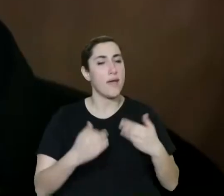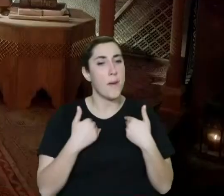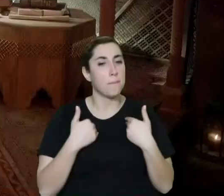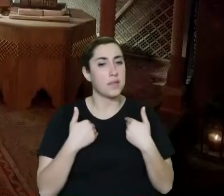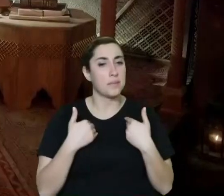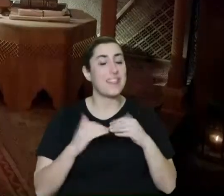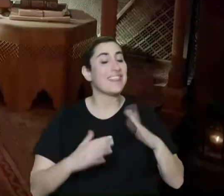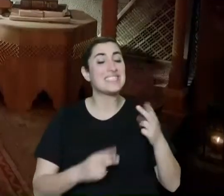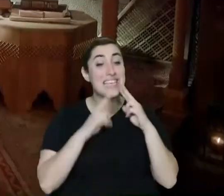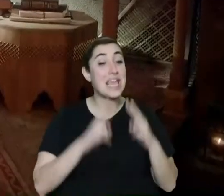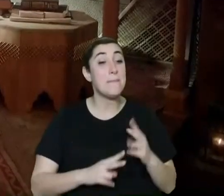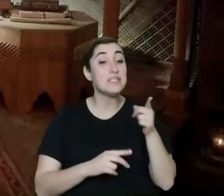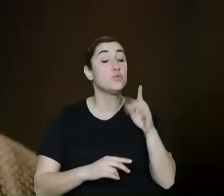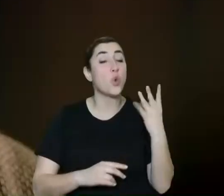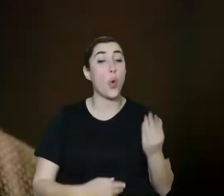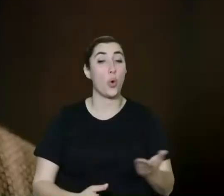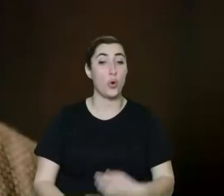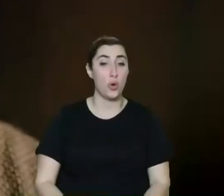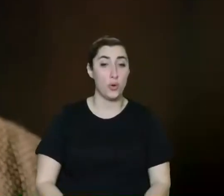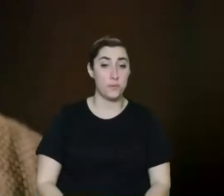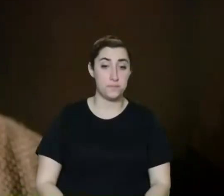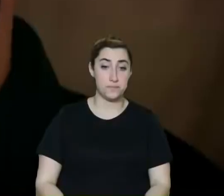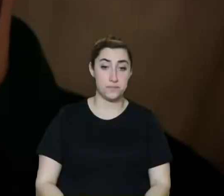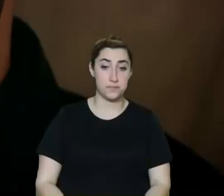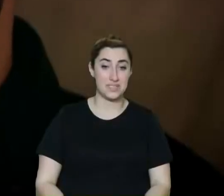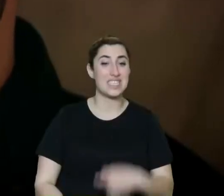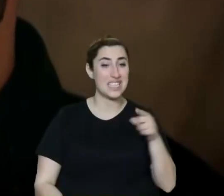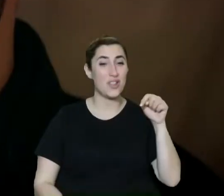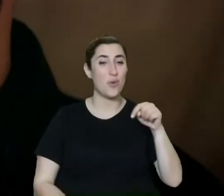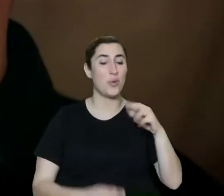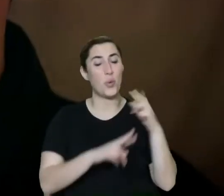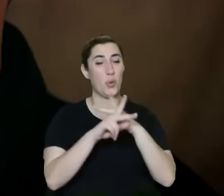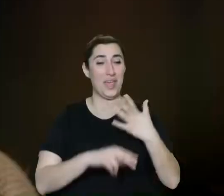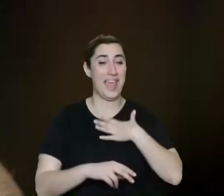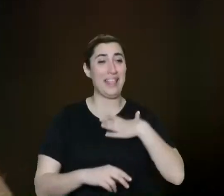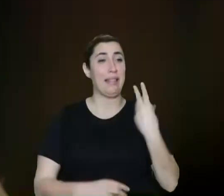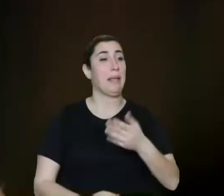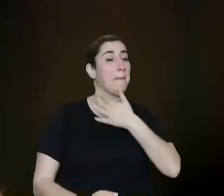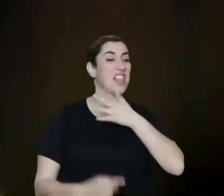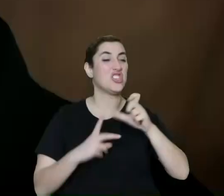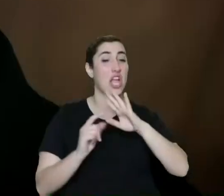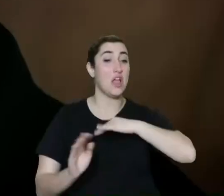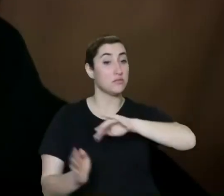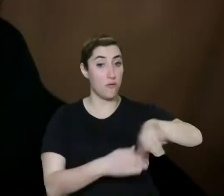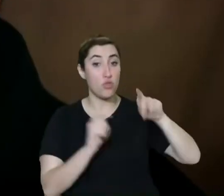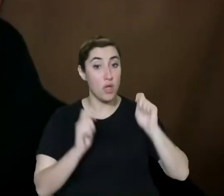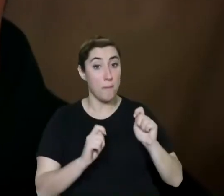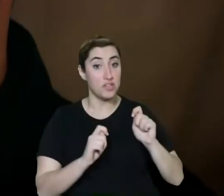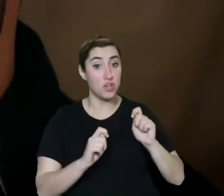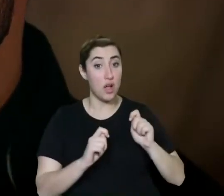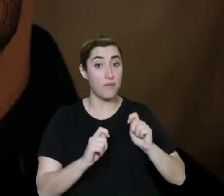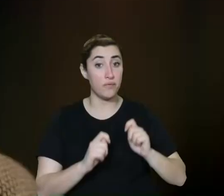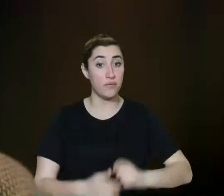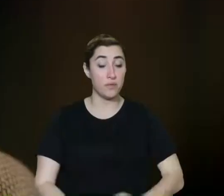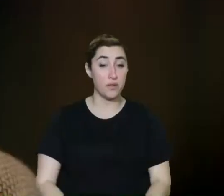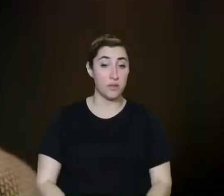ettiğimi? Nasıl eminsin bundan bu kadar? Senin de bu kerameti kendinden menkul şeyhleri savunacağın...